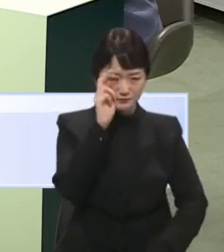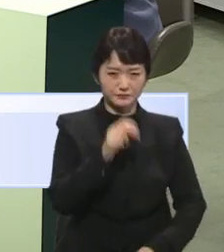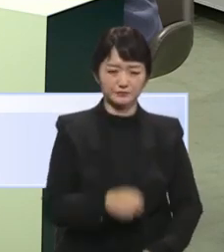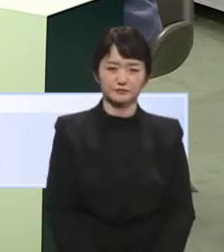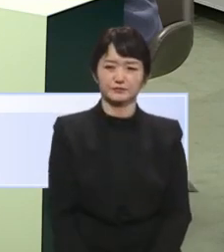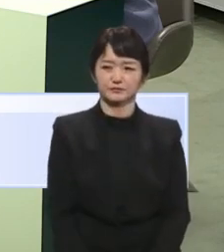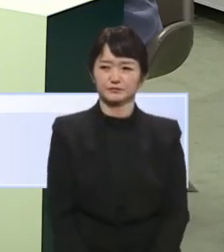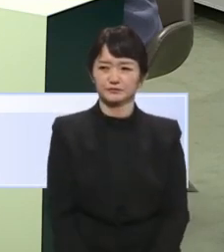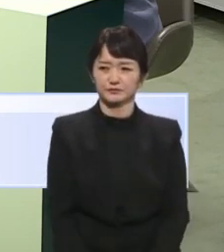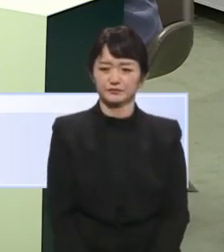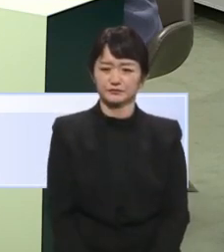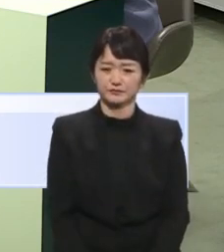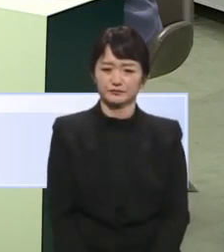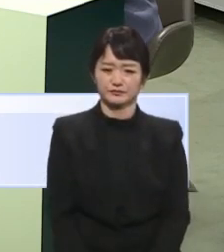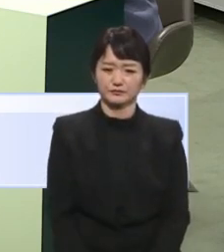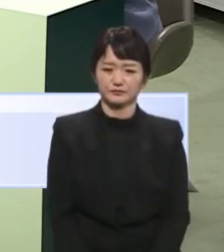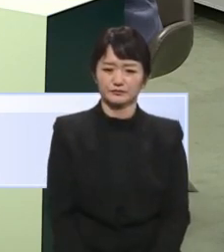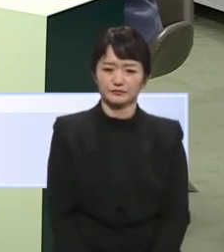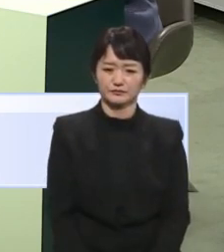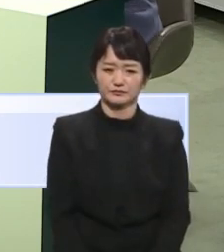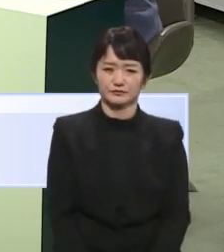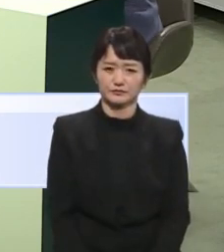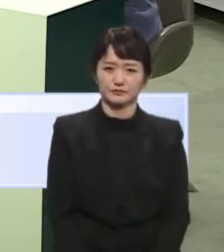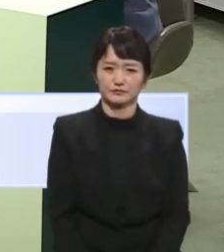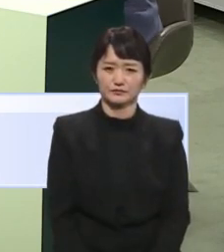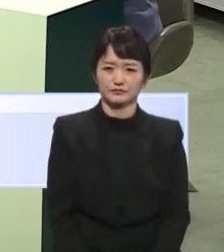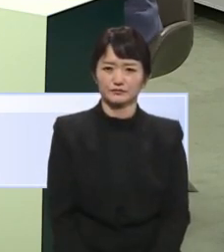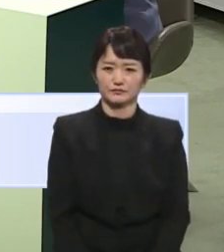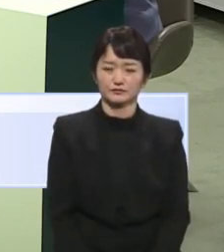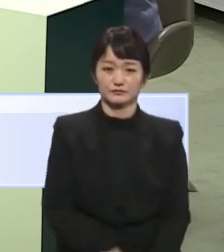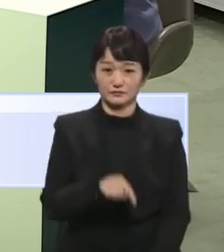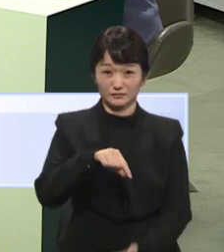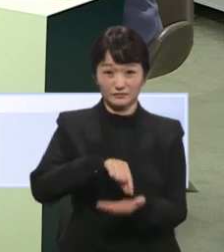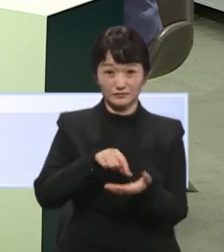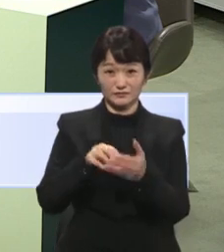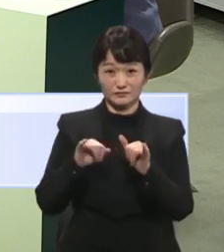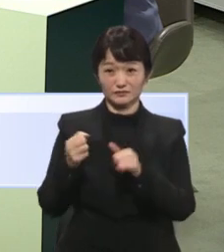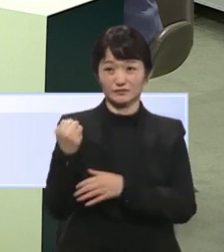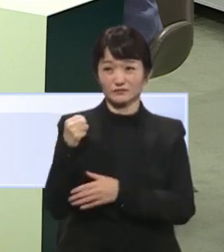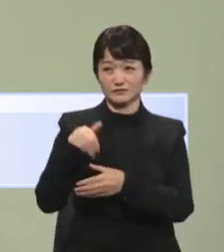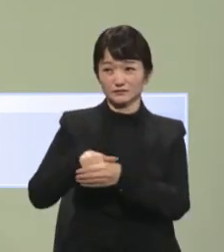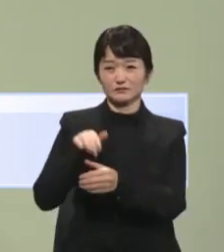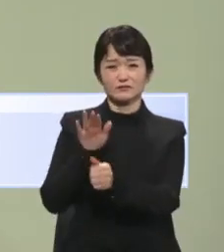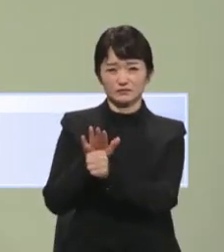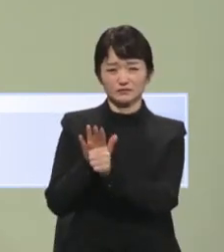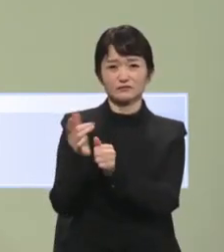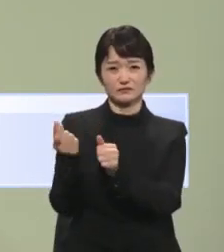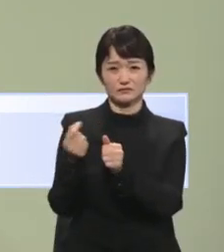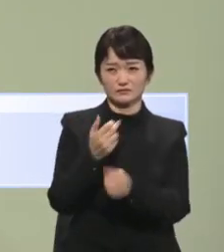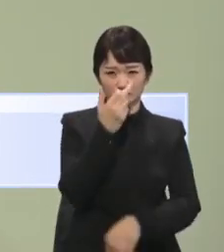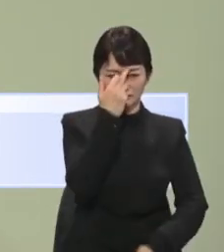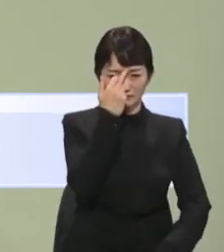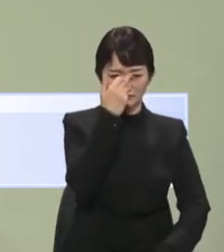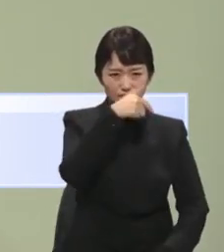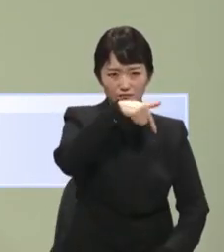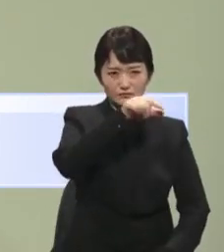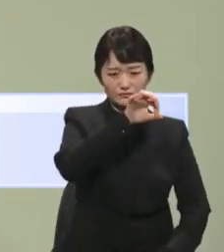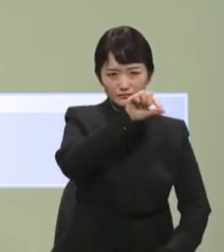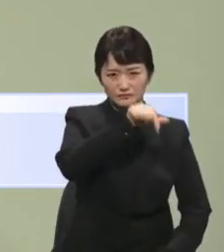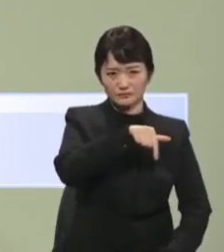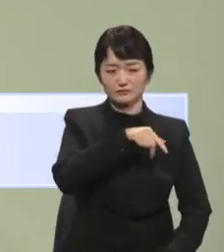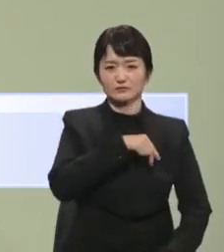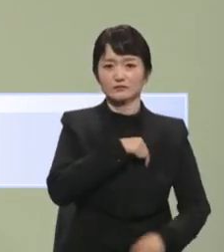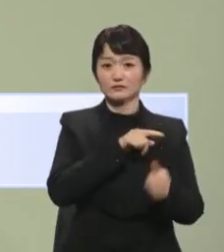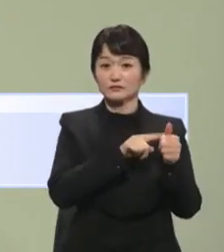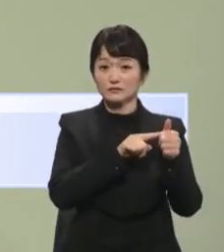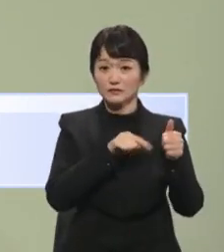있다 그렇죠 예 어 그러니까 진짜이 정도면 국민의 임 선거를 도와주고 계시다고 봐야죠 저는 최전 의원께서 그